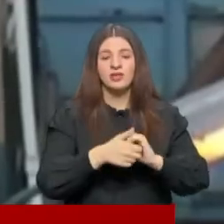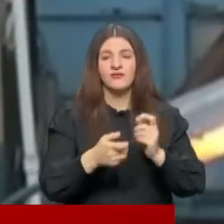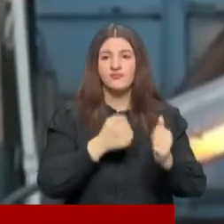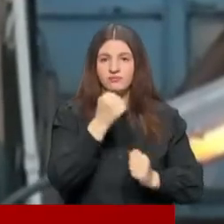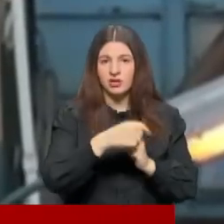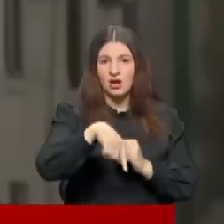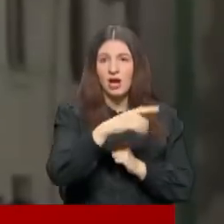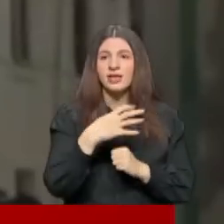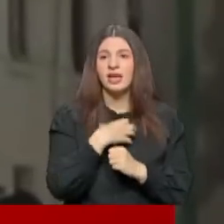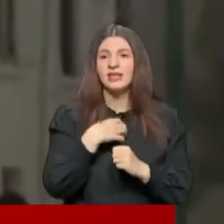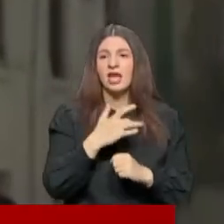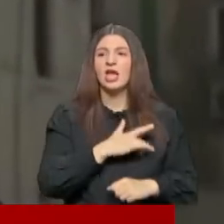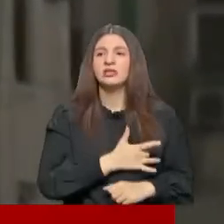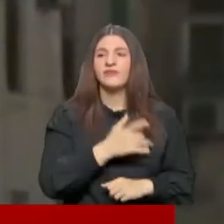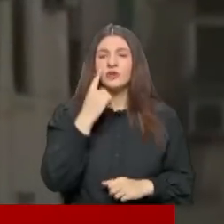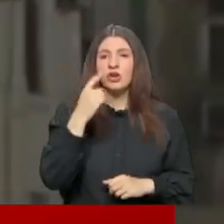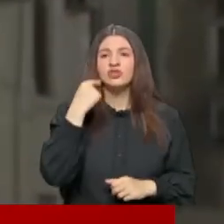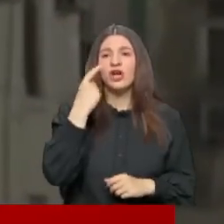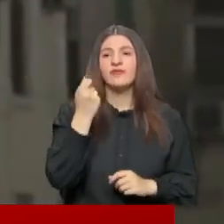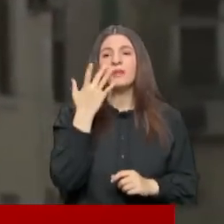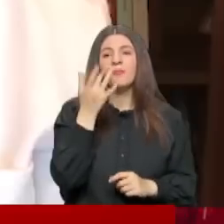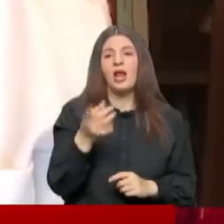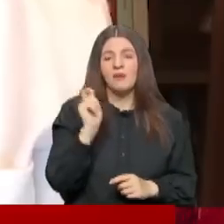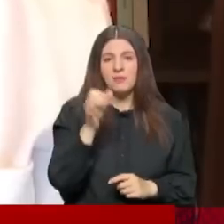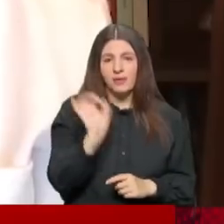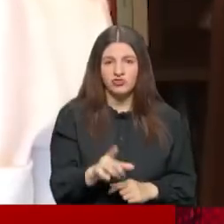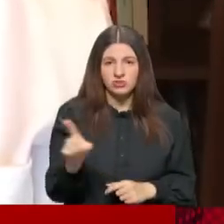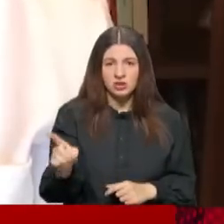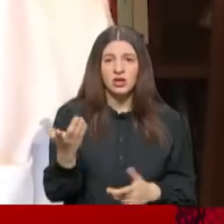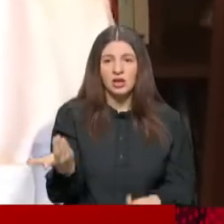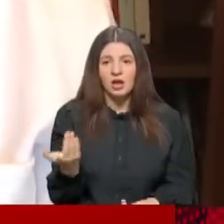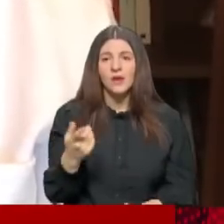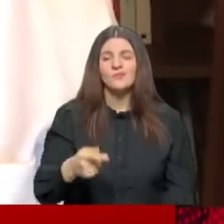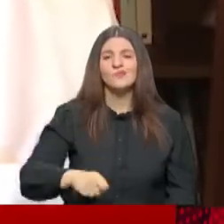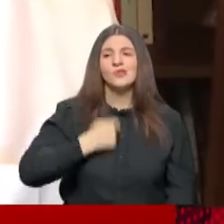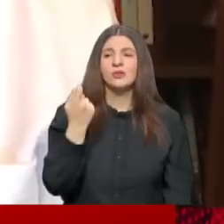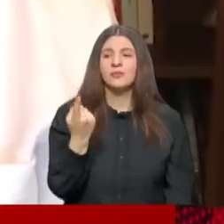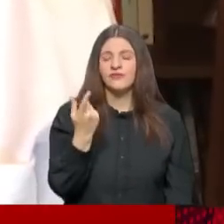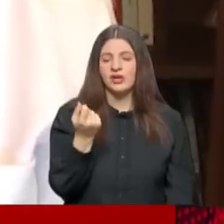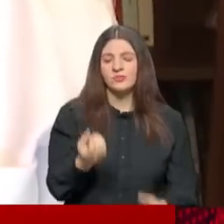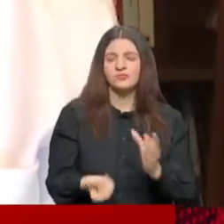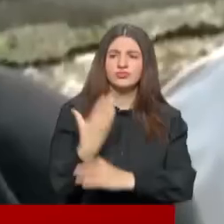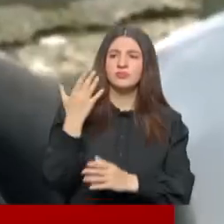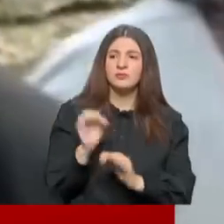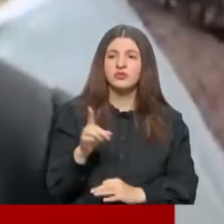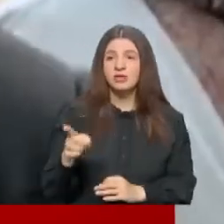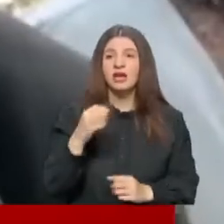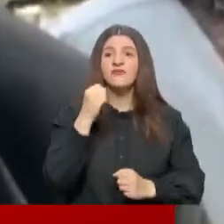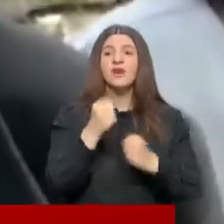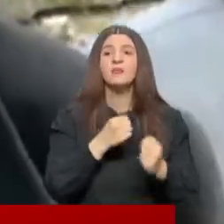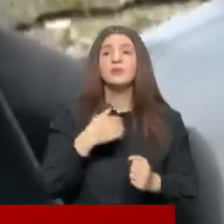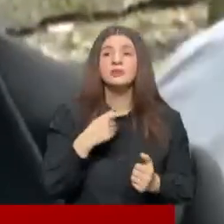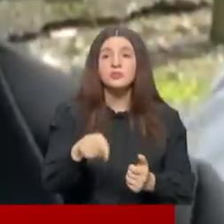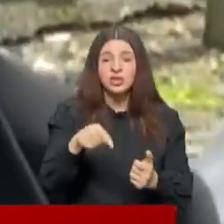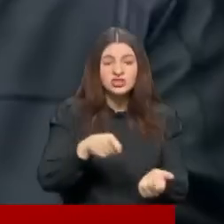fabrikaları kendi inisiyatifleriyle şeker fiyatlarını belirlemeye başladılar. Afaki bir fiyat oluşmaya başladı. Fabrika can